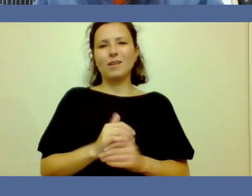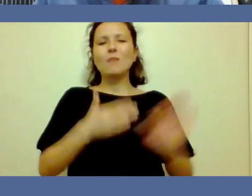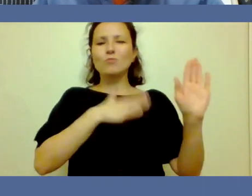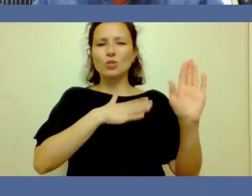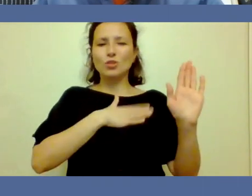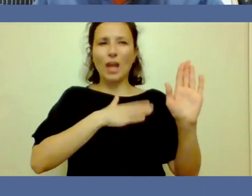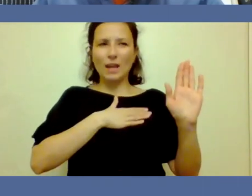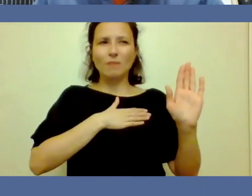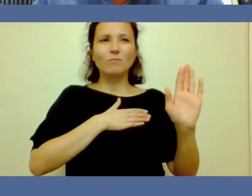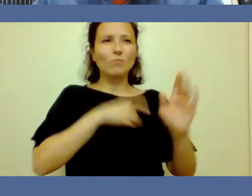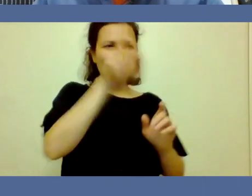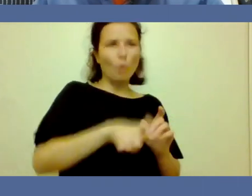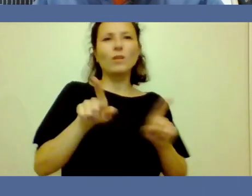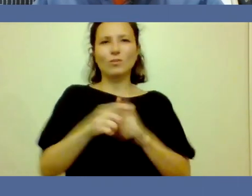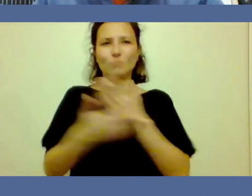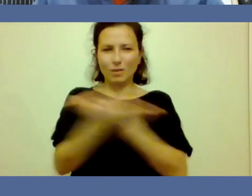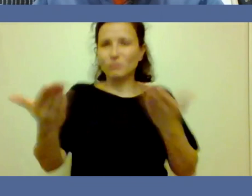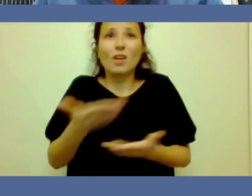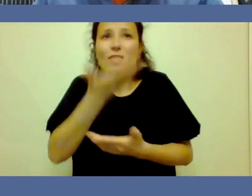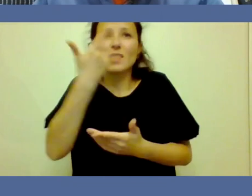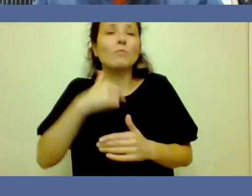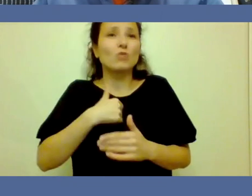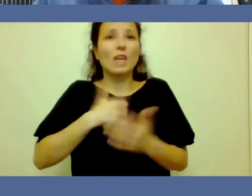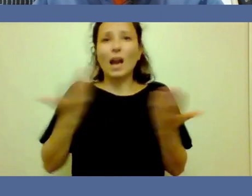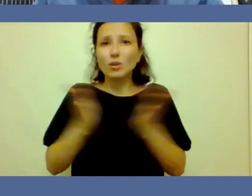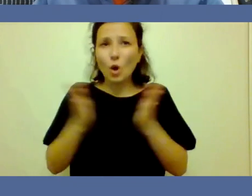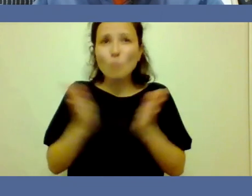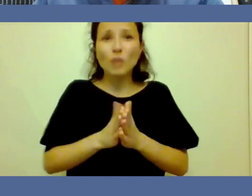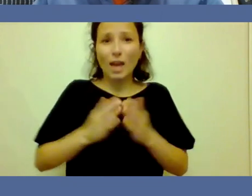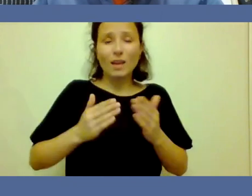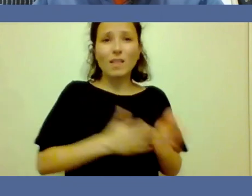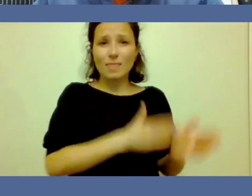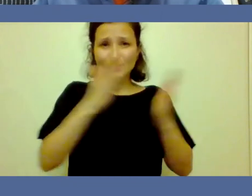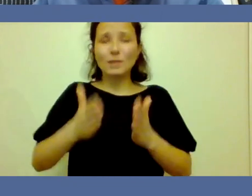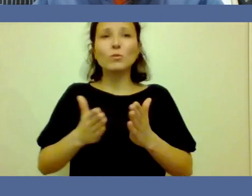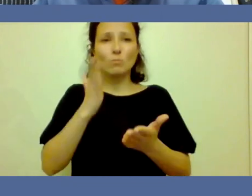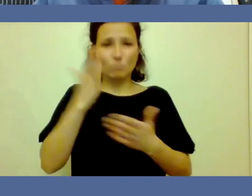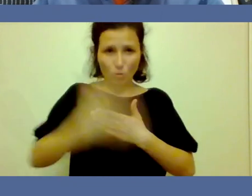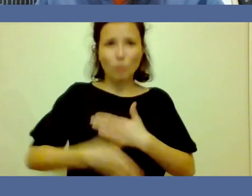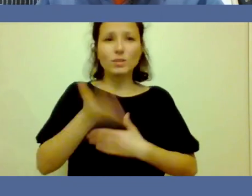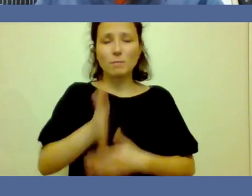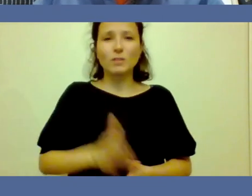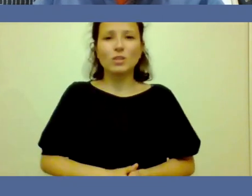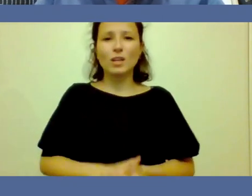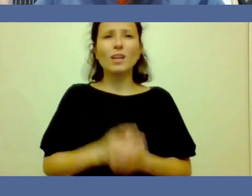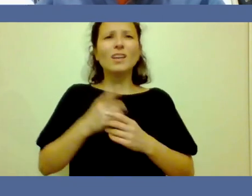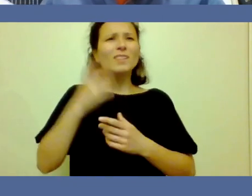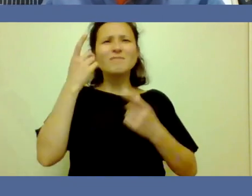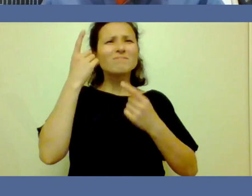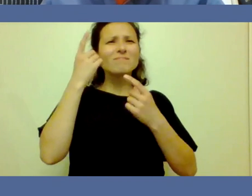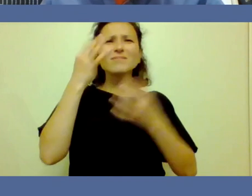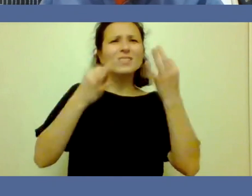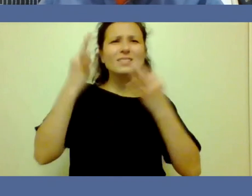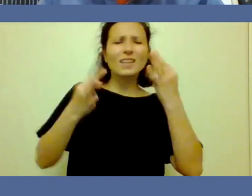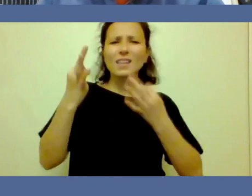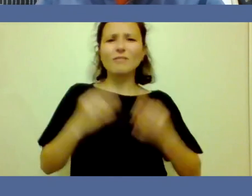książkę skończę. Nie zajmuję się rozmyślaniem o tym, co już osiągnęłam, bo to w ogóle nie ma znaczenia, ponieważ za każdym razem,